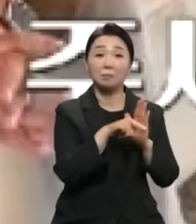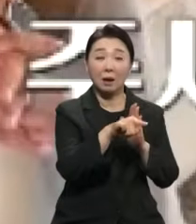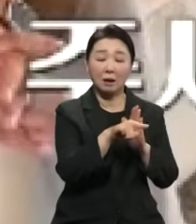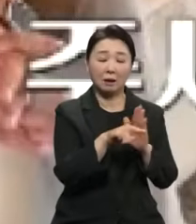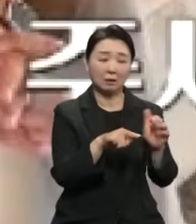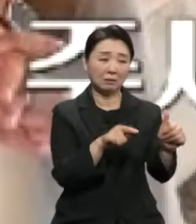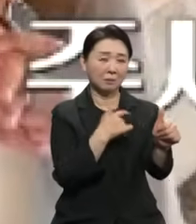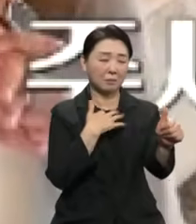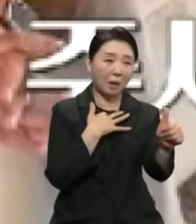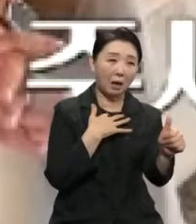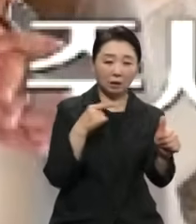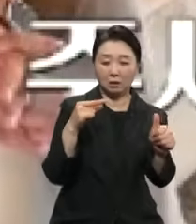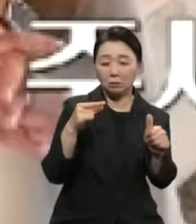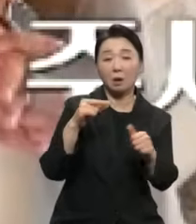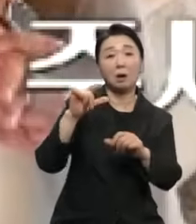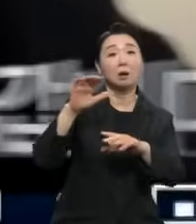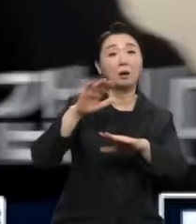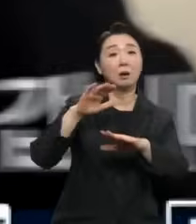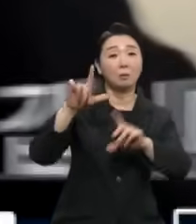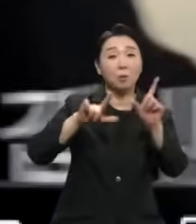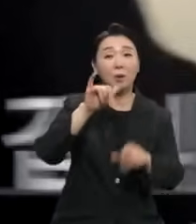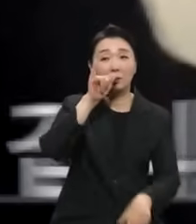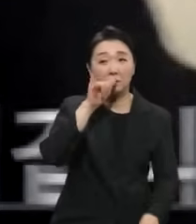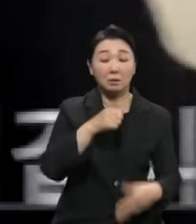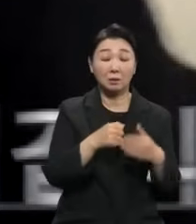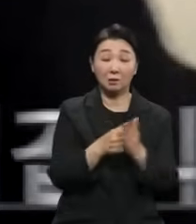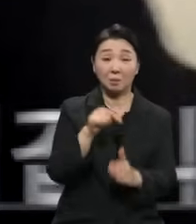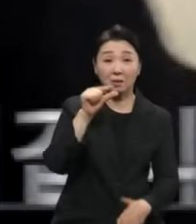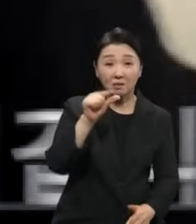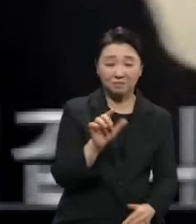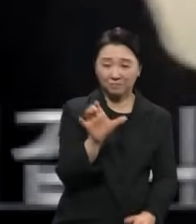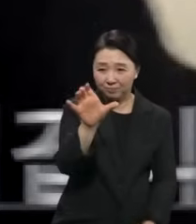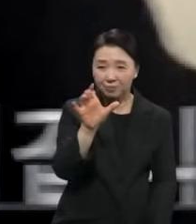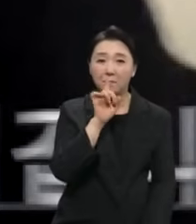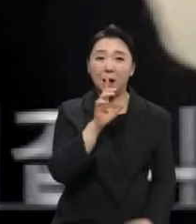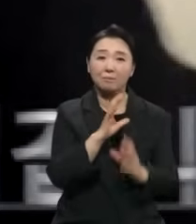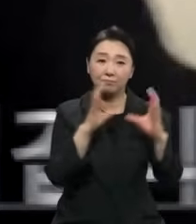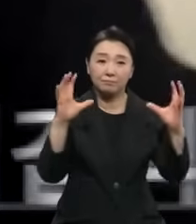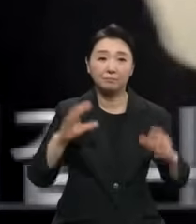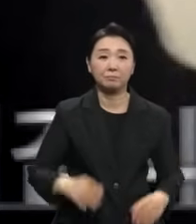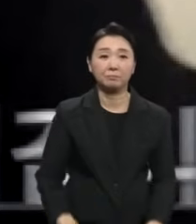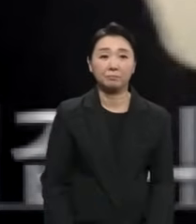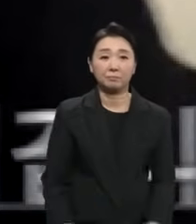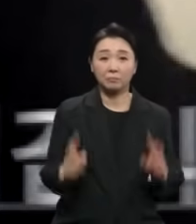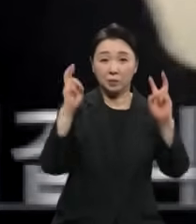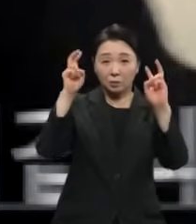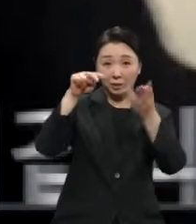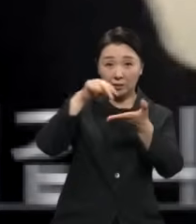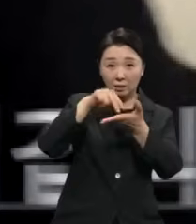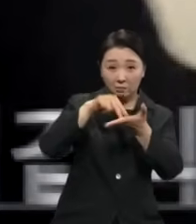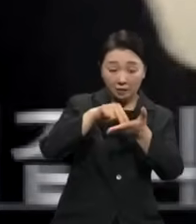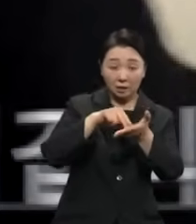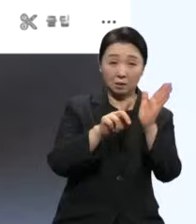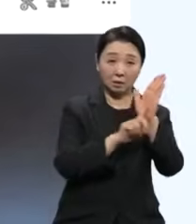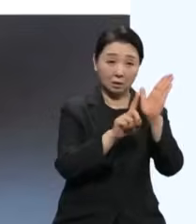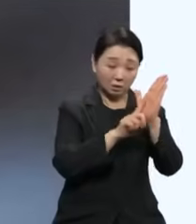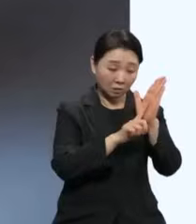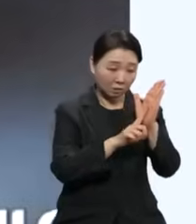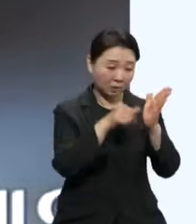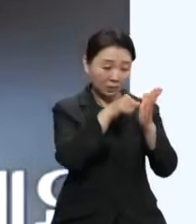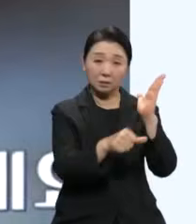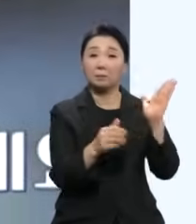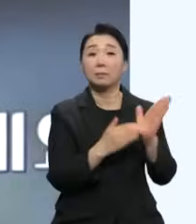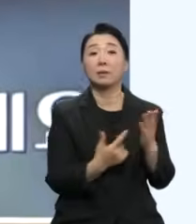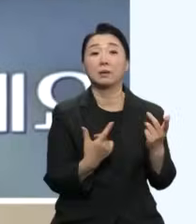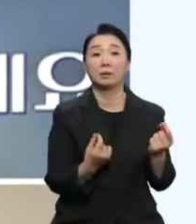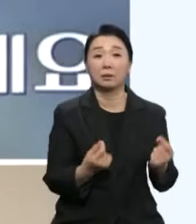비슷한 손가락 모양이 등장하면서 뒤늦게 이 게시글도 논란에 휘말렸습니다. 회사 측은 이후 해당 홍보물을